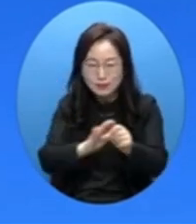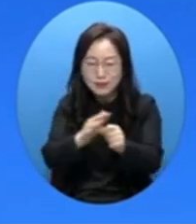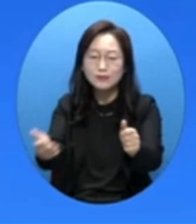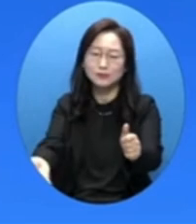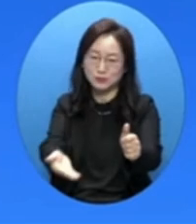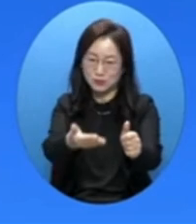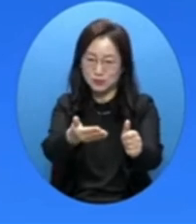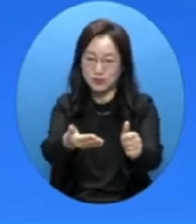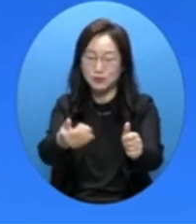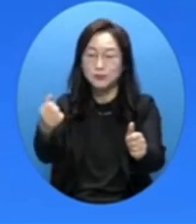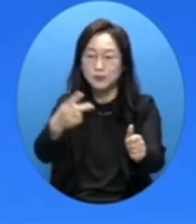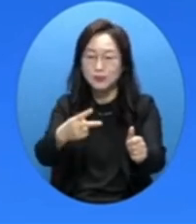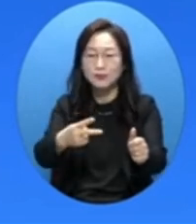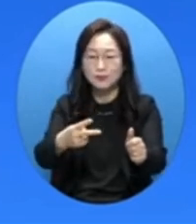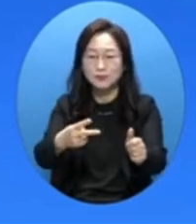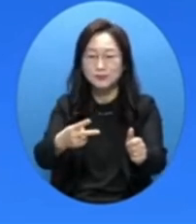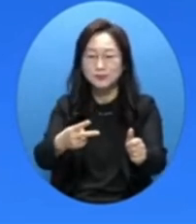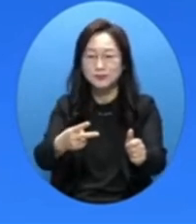모든